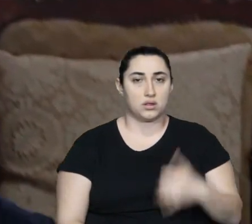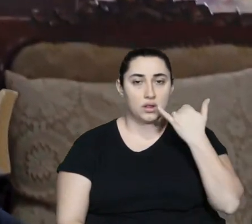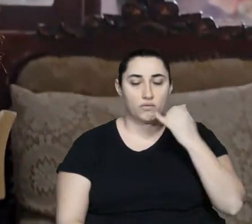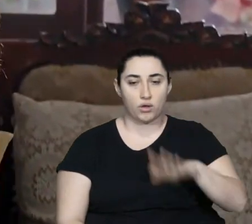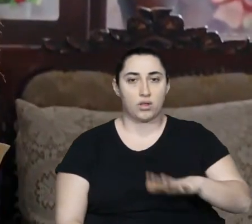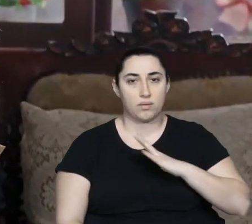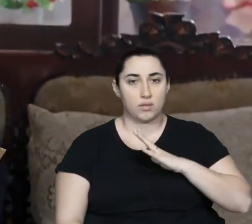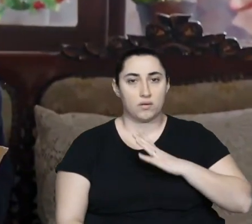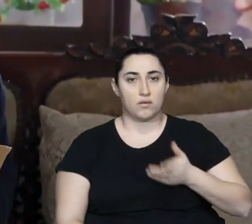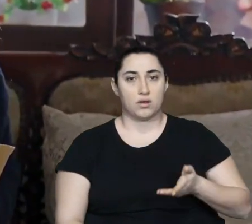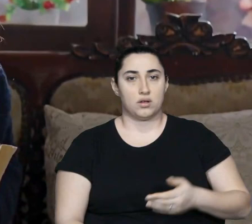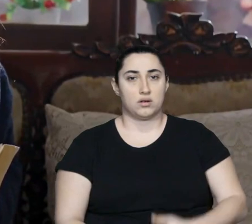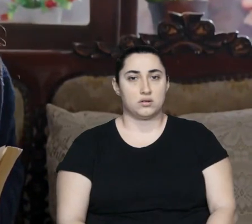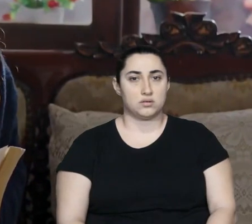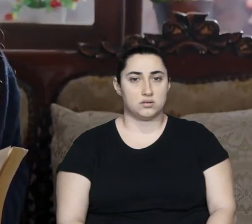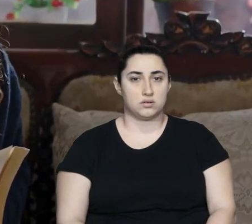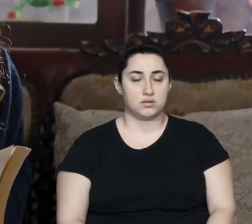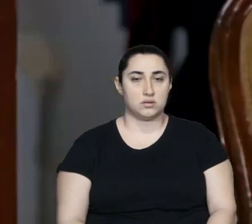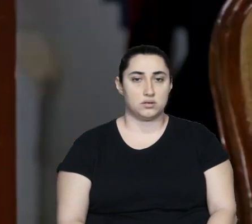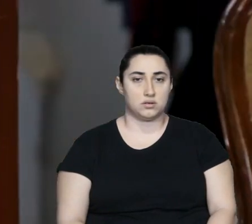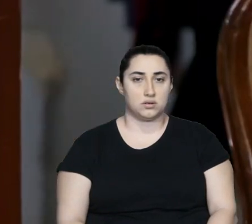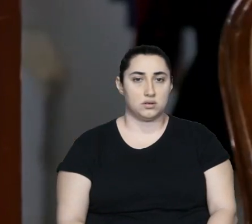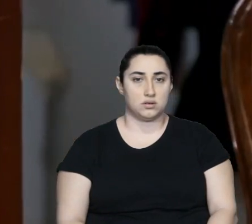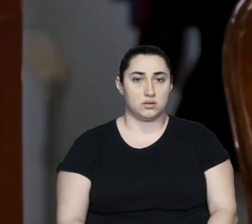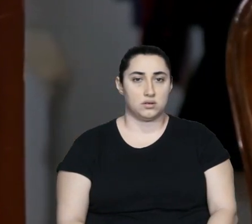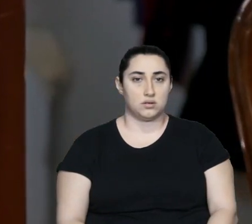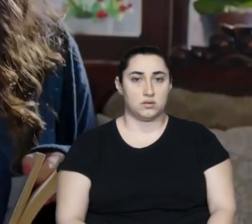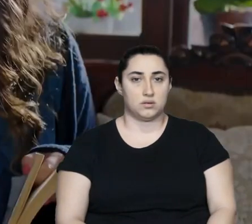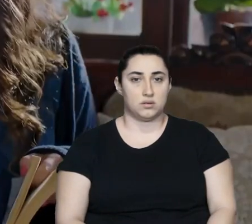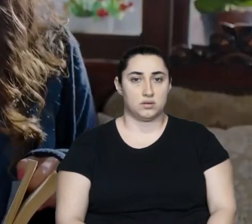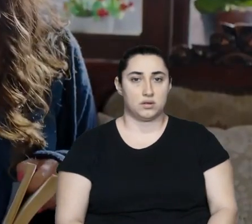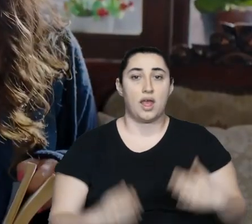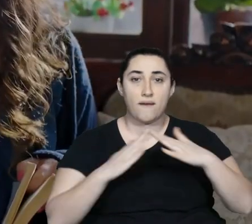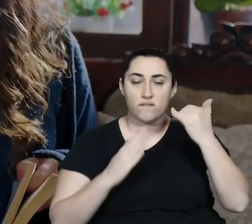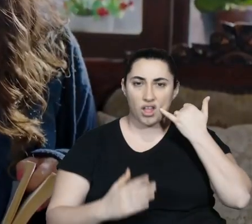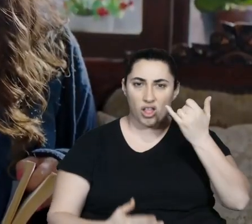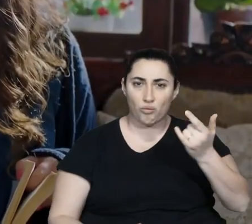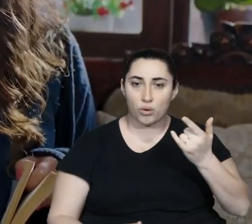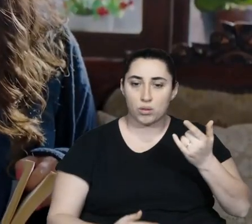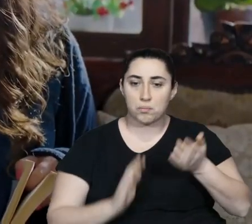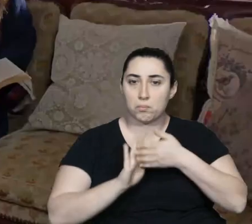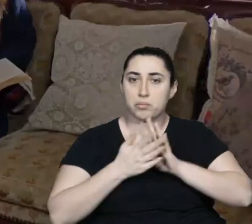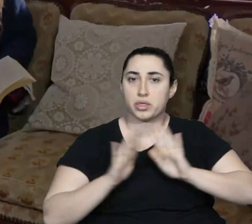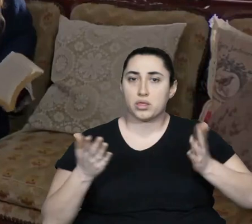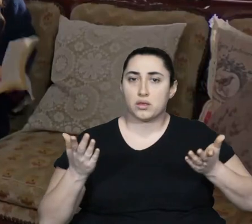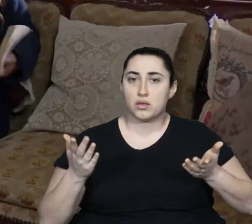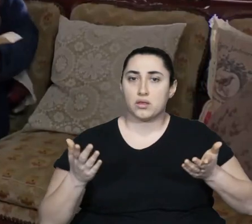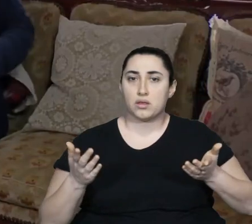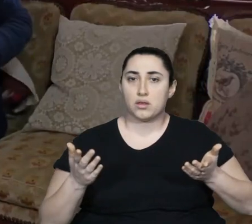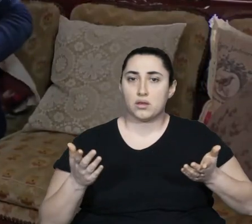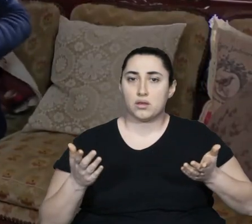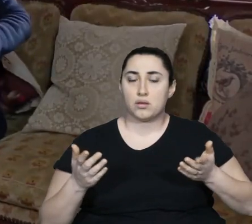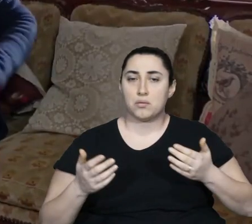Telefonum da yanımda. Koltukta bir cep telefonu duruyordu, aldı. O çalmıyor. Ev telefonu mu kaldı ya? Telsiz telefon